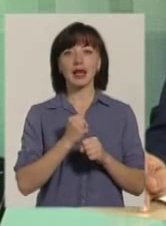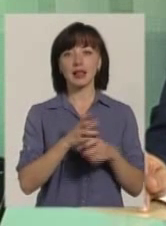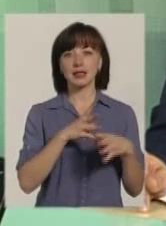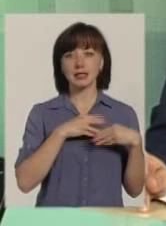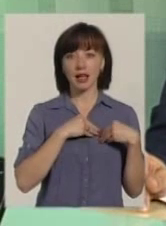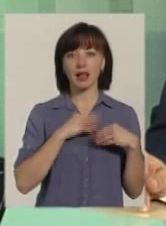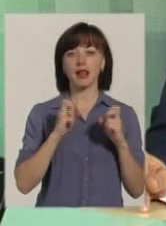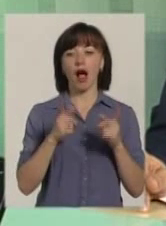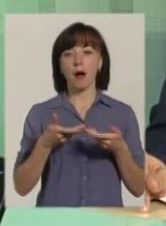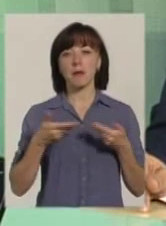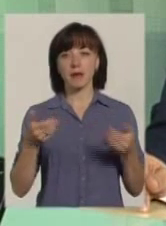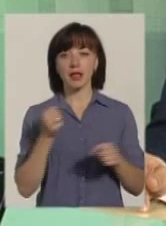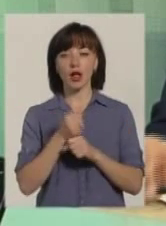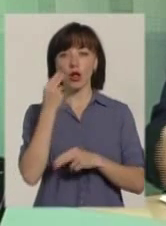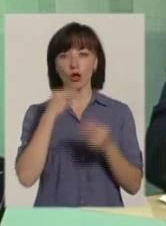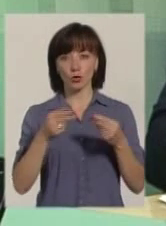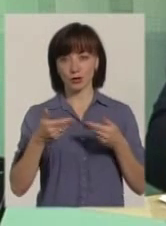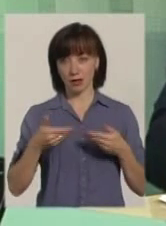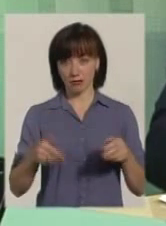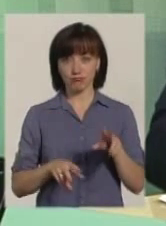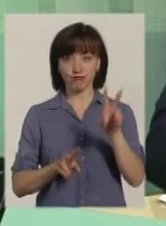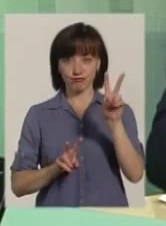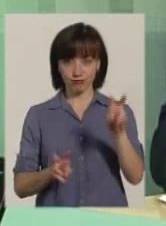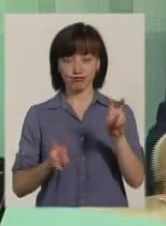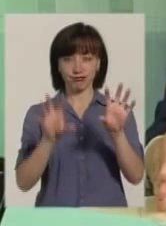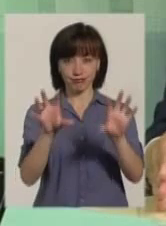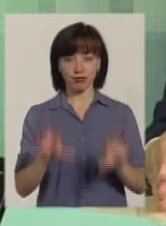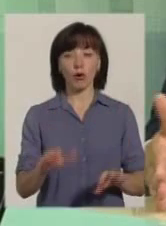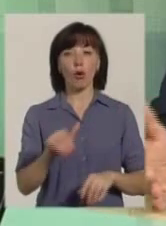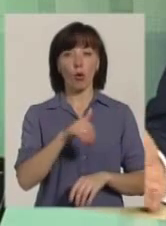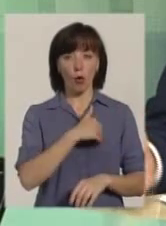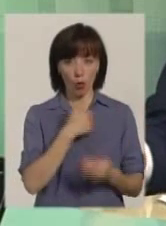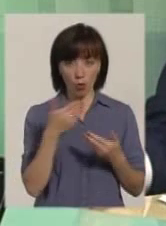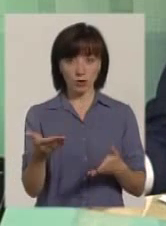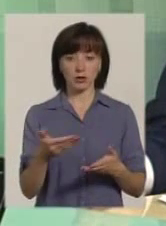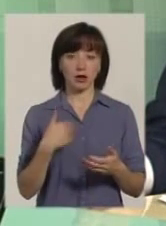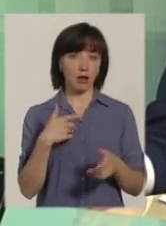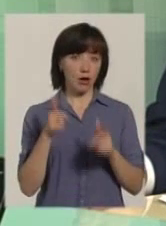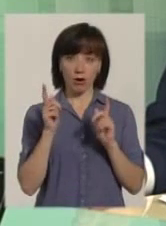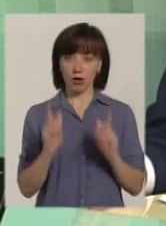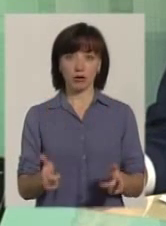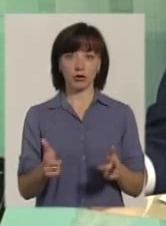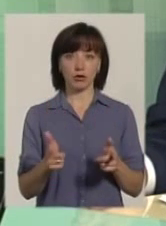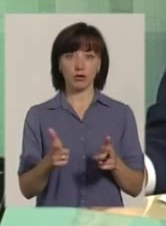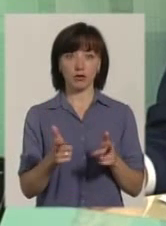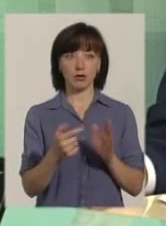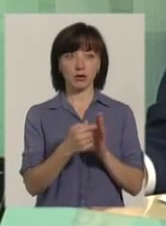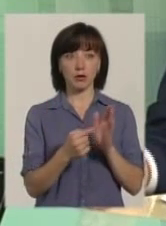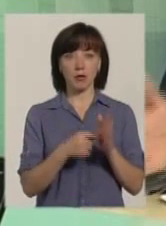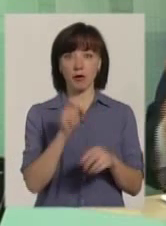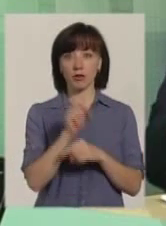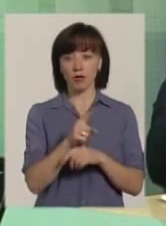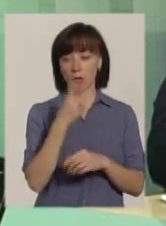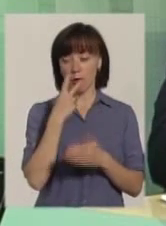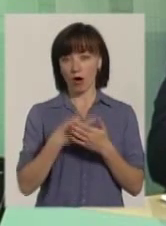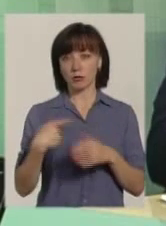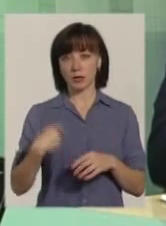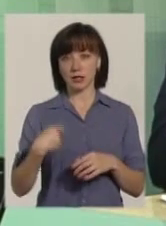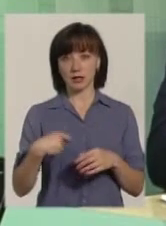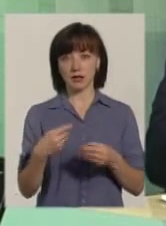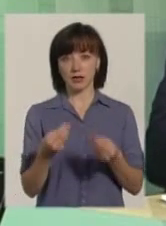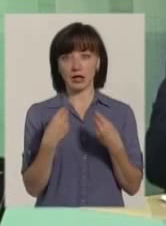ділай лучше нас». І це дійсно принцип. Тобто, хочеш... Я готовий ділитись повноваженнями, показує сьогодні нам президент, так? Він